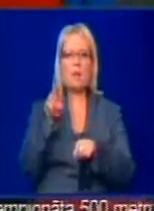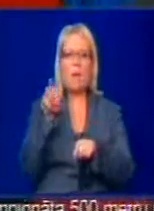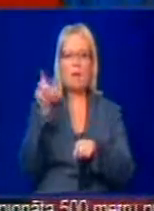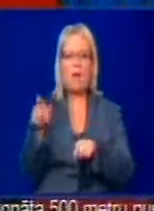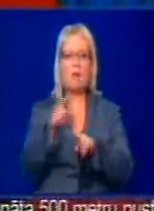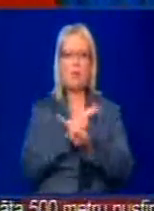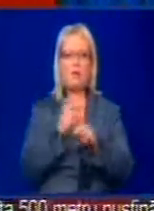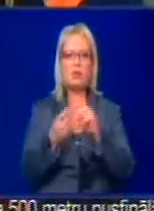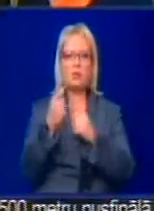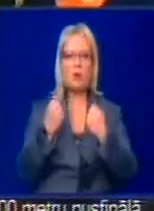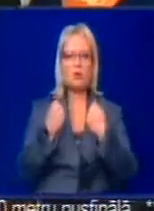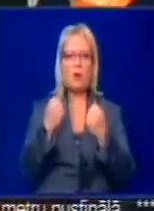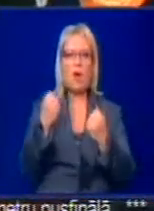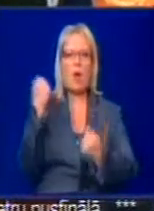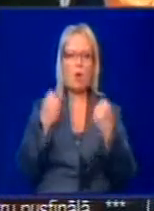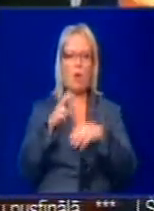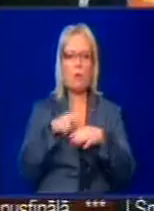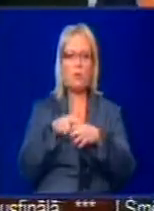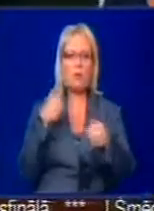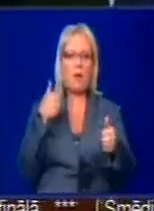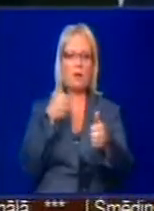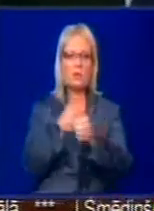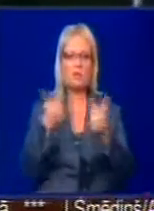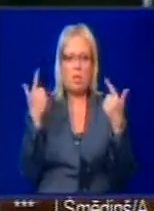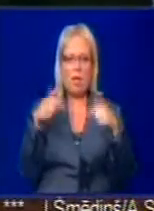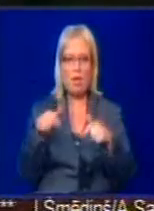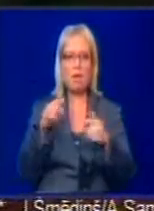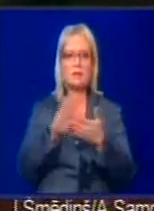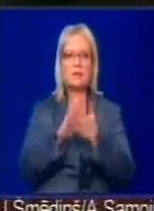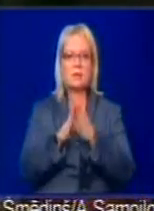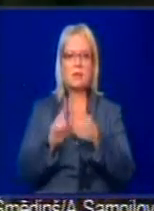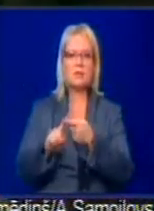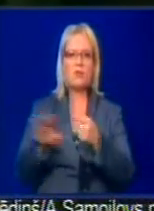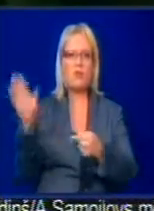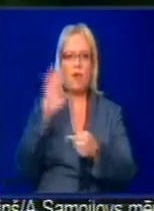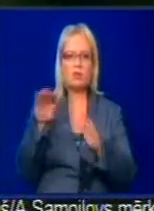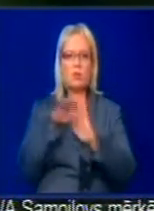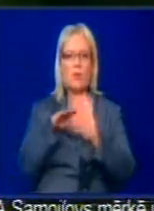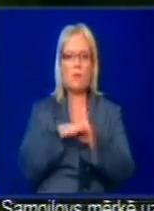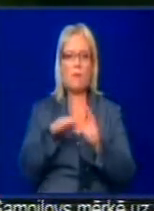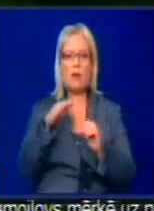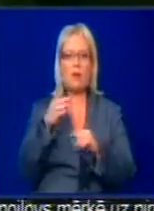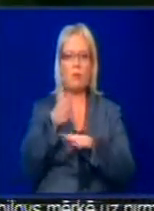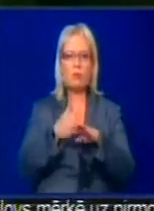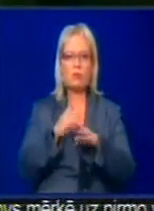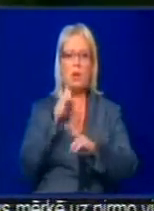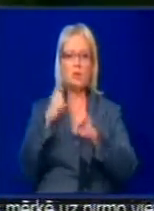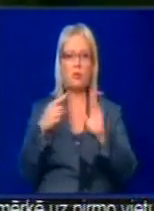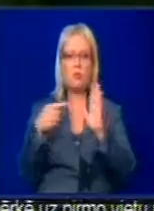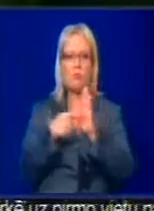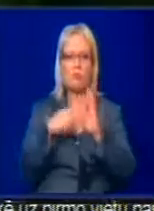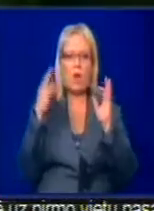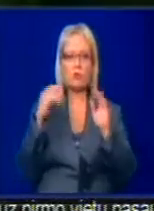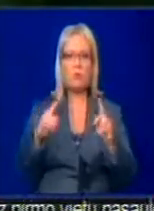nāves izraisīšanā uzbraucot viņam ar autopolicijas pakaļdzīšanās laikā. Saskaņā ar Savienoto valstu likumiem par vairāk nekā pusi apsūdzības